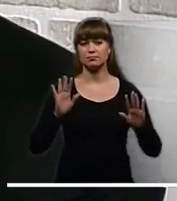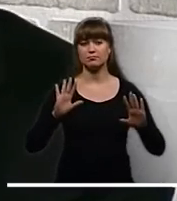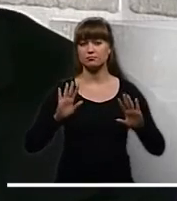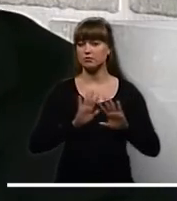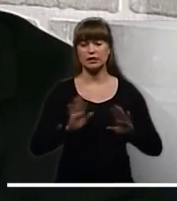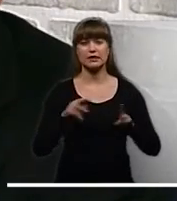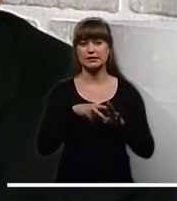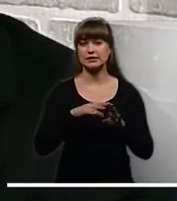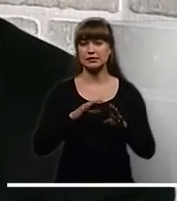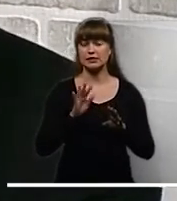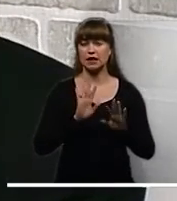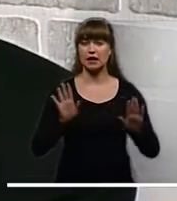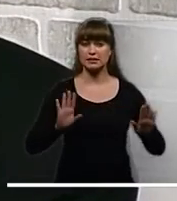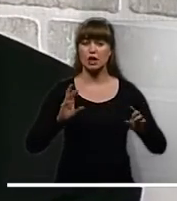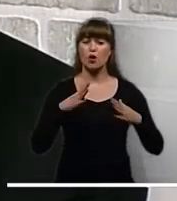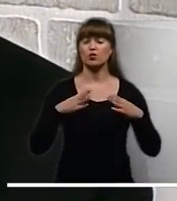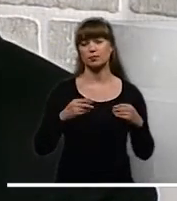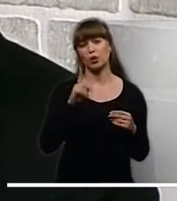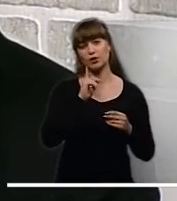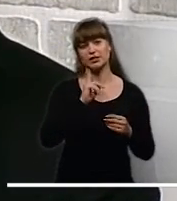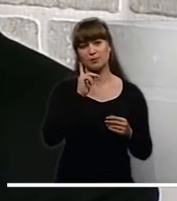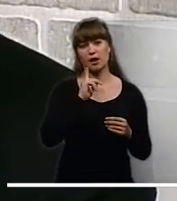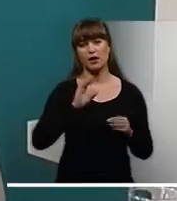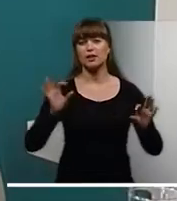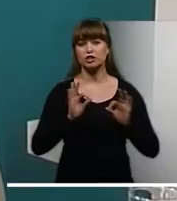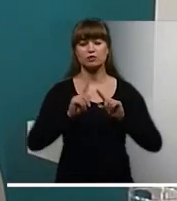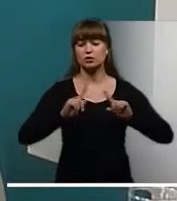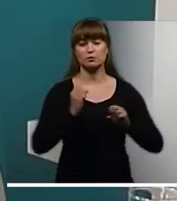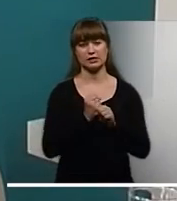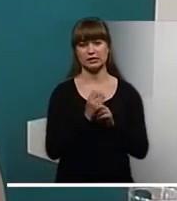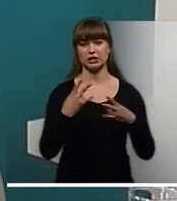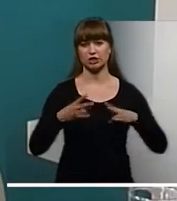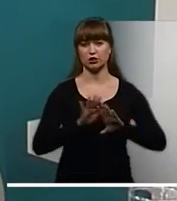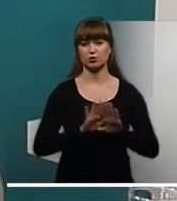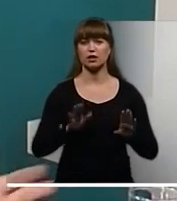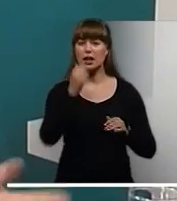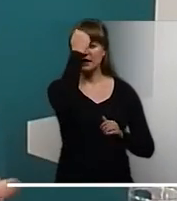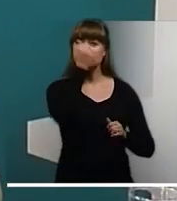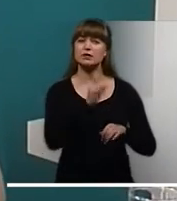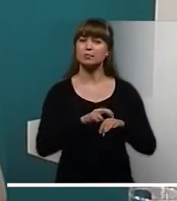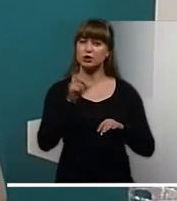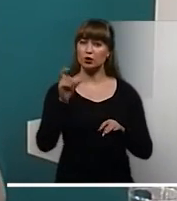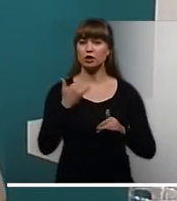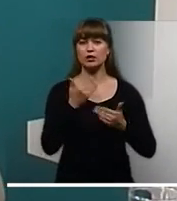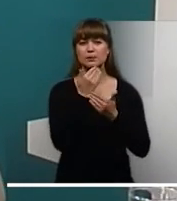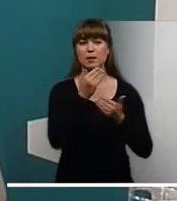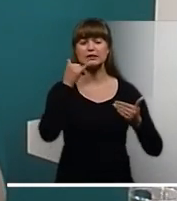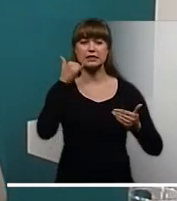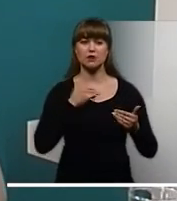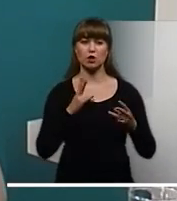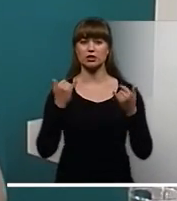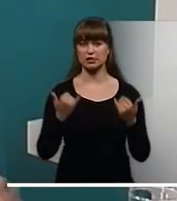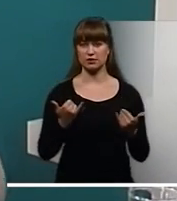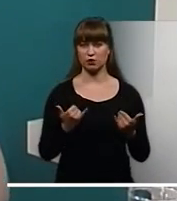стенокардия, успокойтесь пока. Ничего особенно делать не надо. Спасибо, доктор. У нас последний звонок